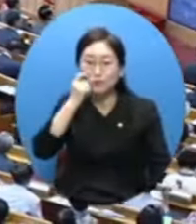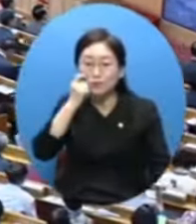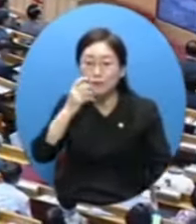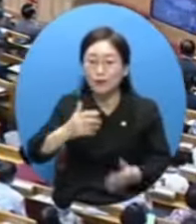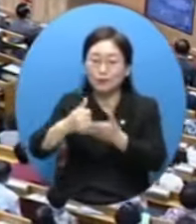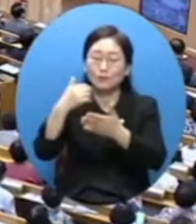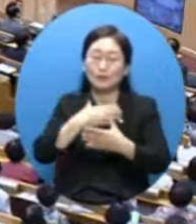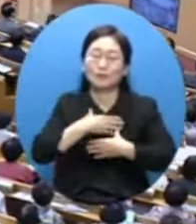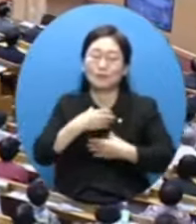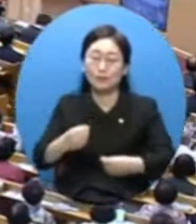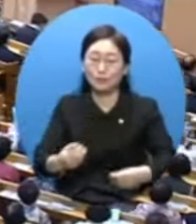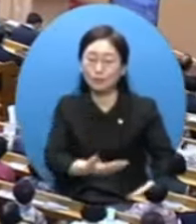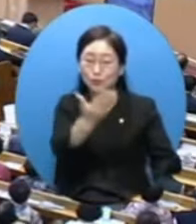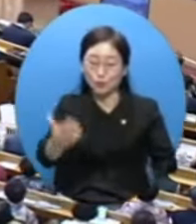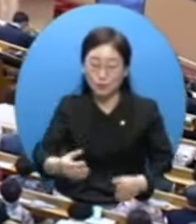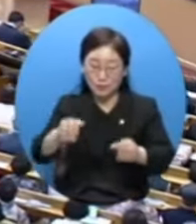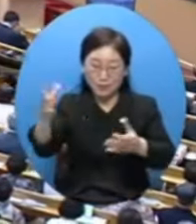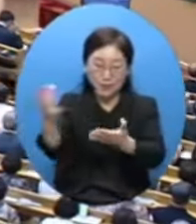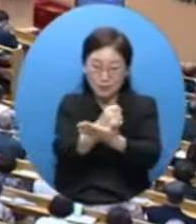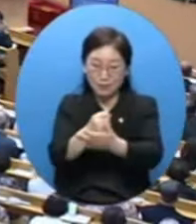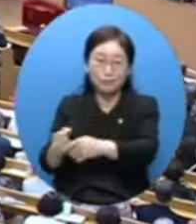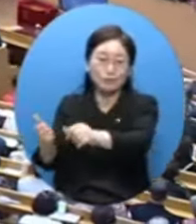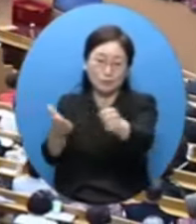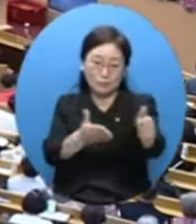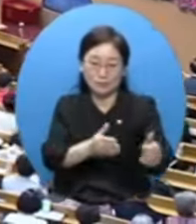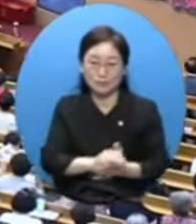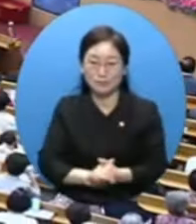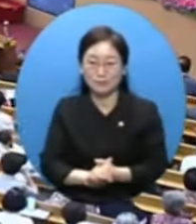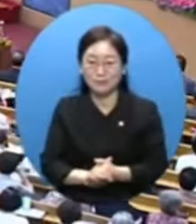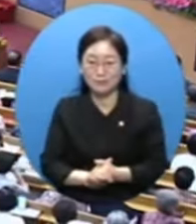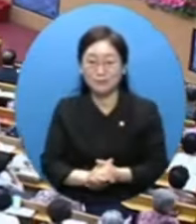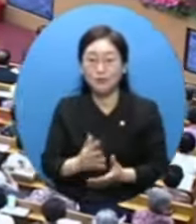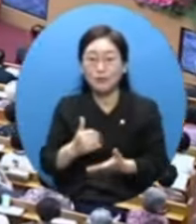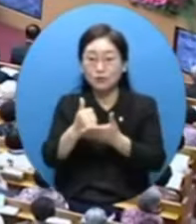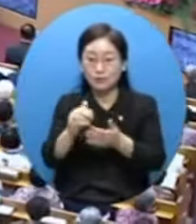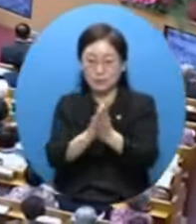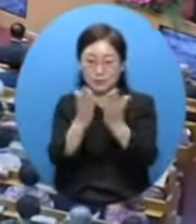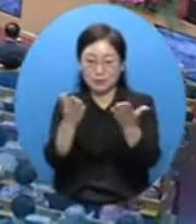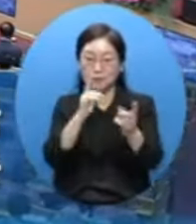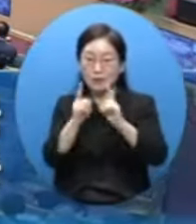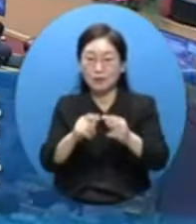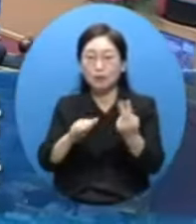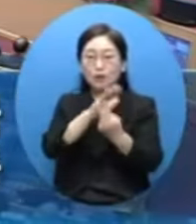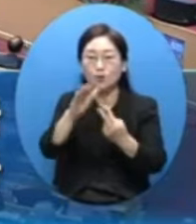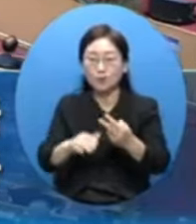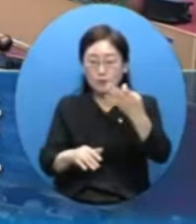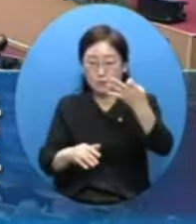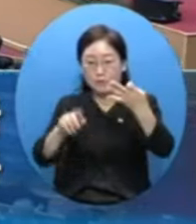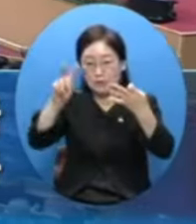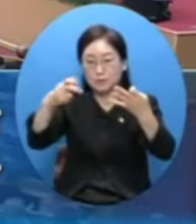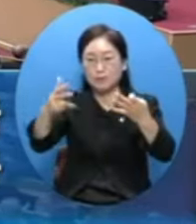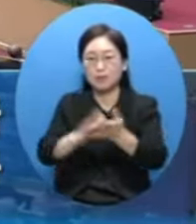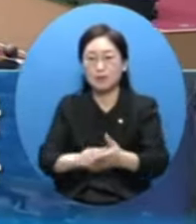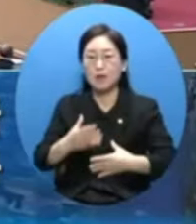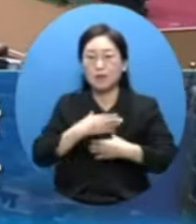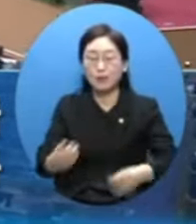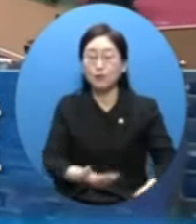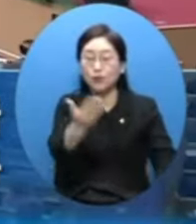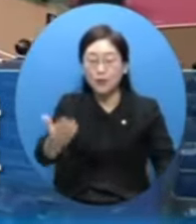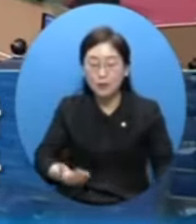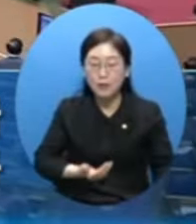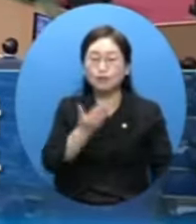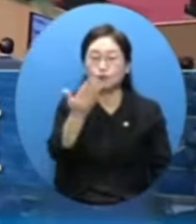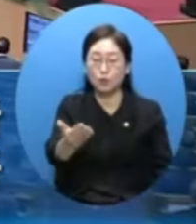주님의 평안이 여러분에게 임하기를 주님 이으로 축원합니다 아멘 주님 친히 말씀하셨습니다 요한복음 14장 27절입니다 평안을 너희에게